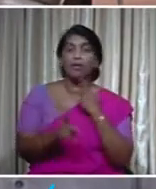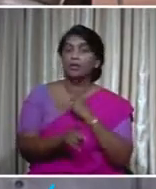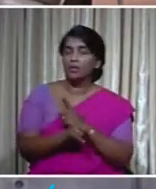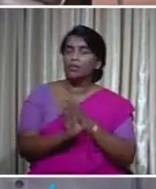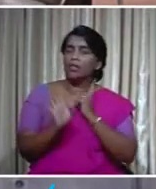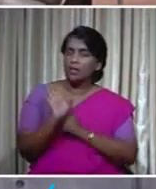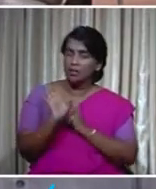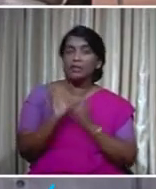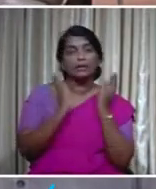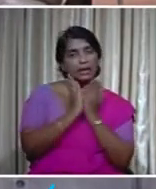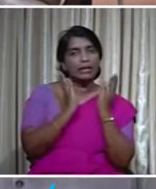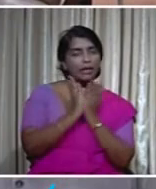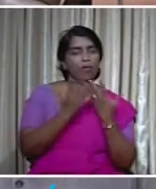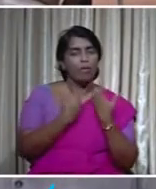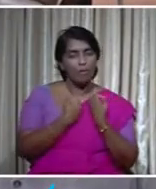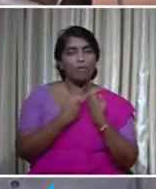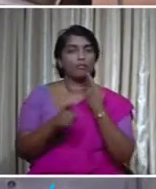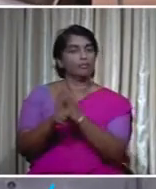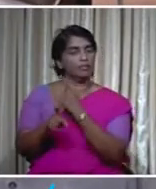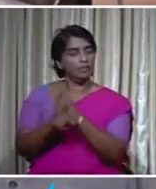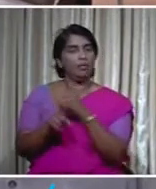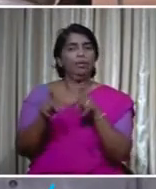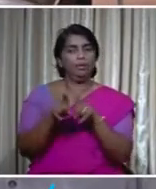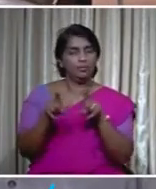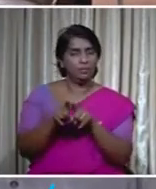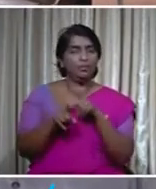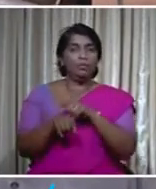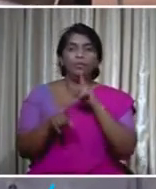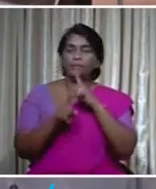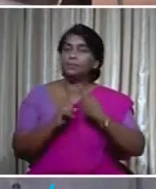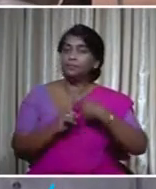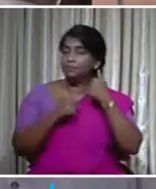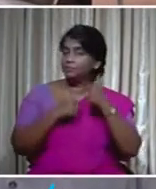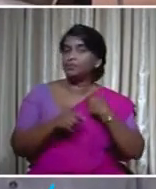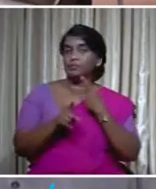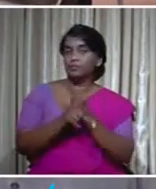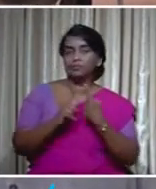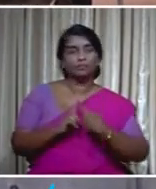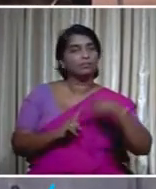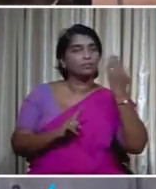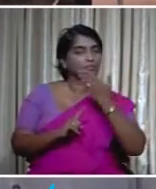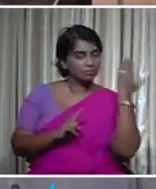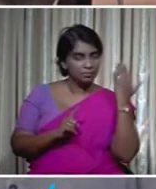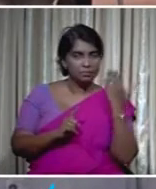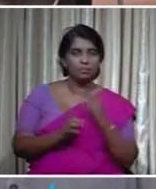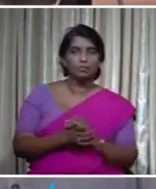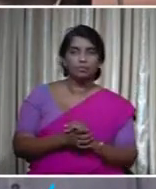வேண்டும். அப்பொழுதுதான் அவன் பிள்ளைகளுக்கான சரியான கல்வியையும் தன்னால் வழங்க முடியும். அதே போல